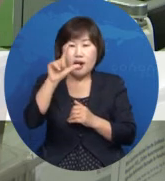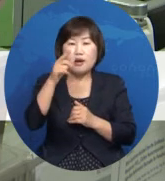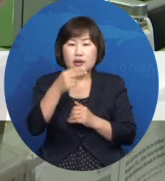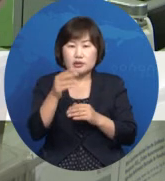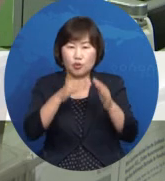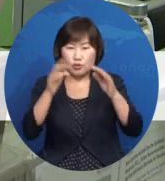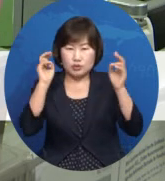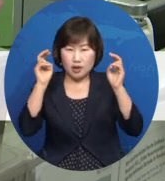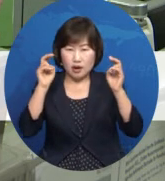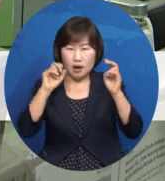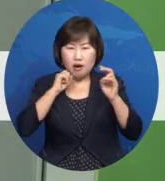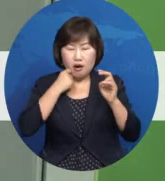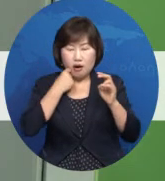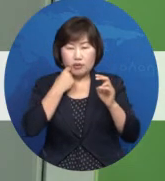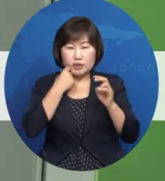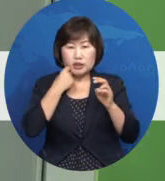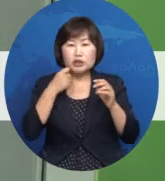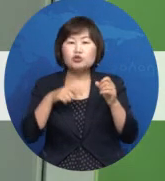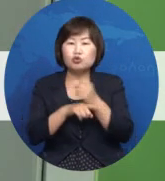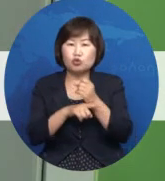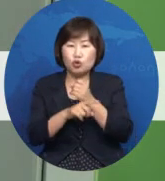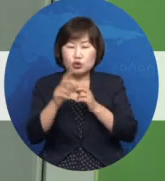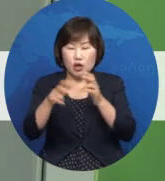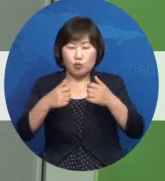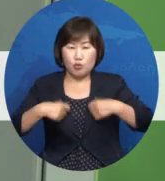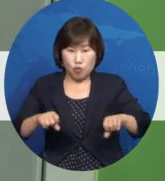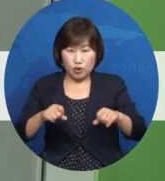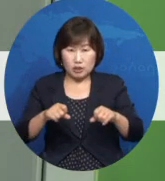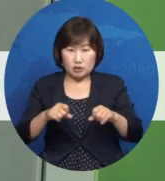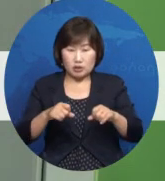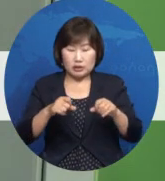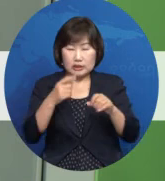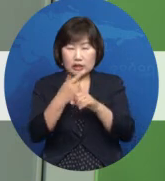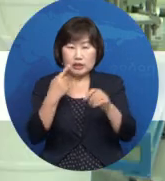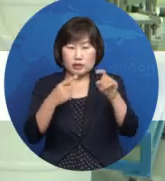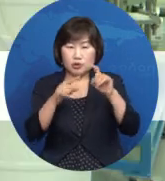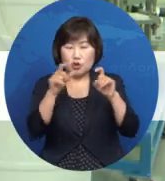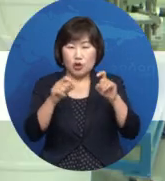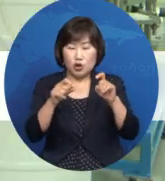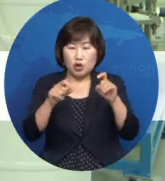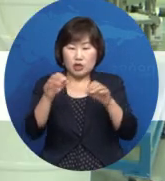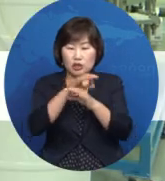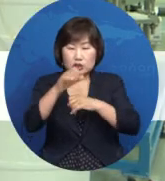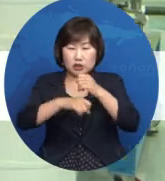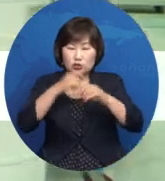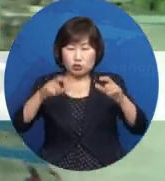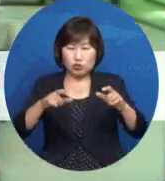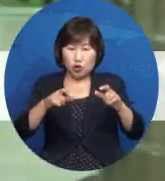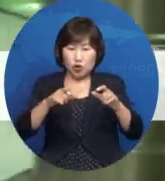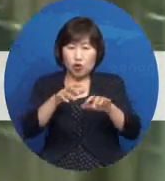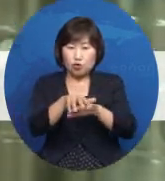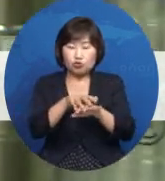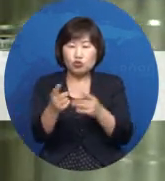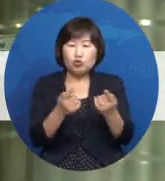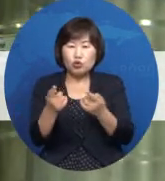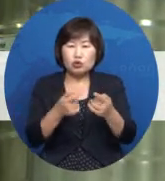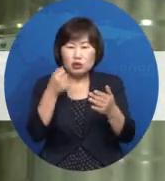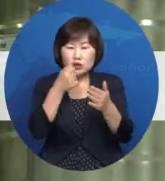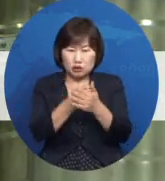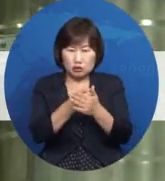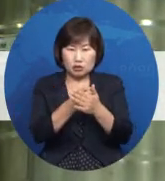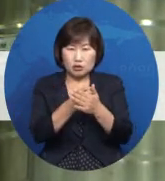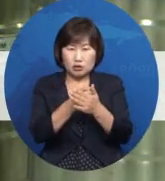LH공사가 재정 악화 등을 이유로 사업을 포기함에 따라 지난해 11월 경제자유구역 구조 조정 대상으로 결정돼